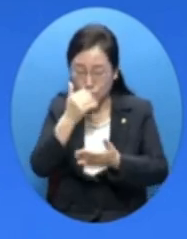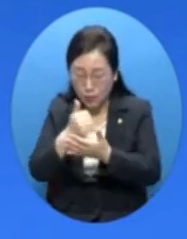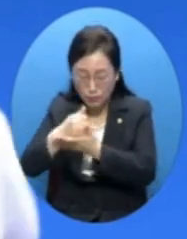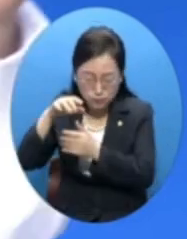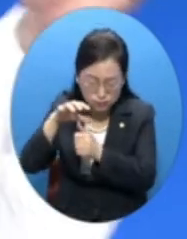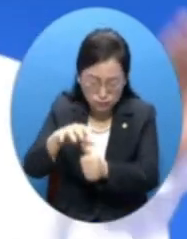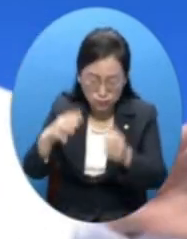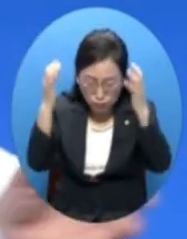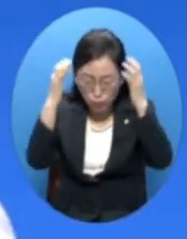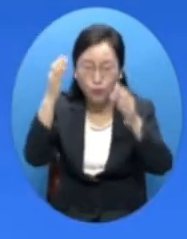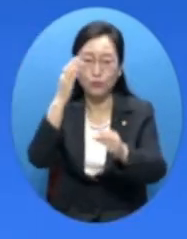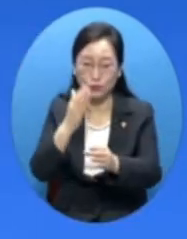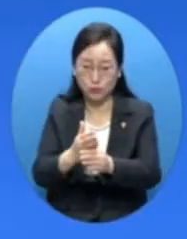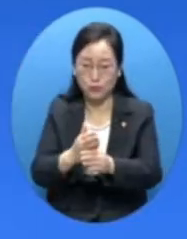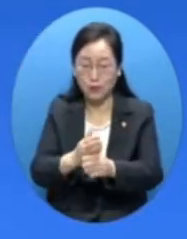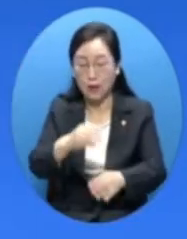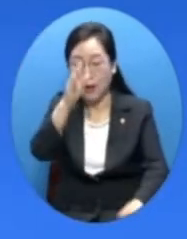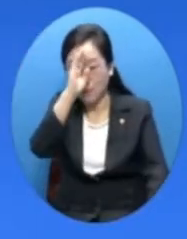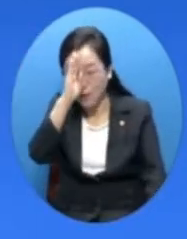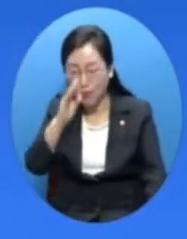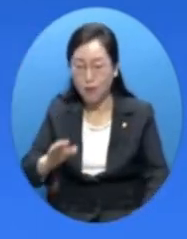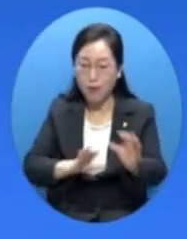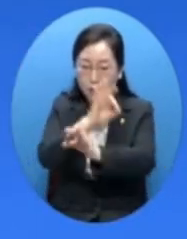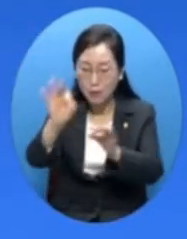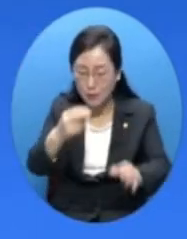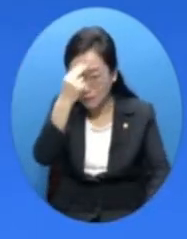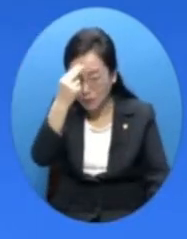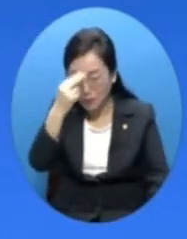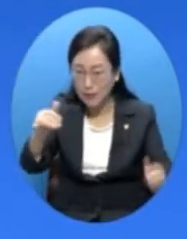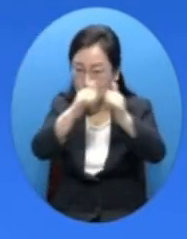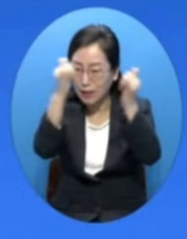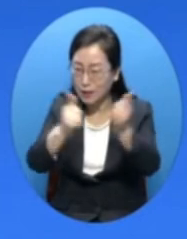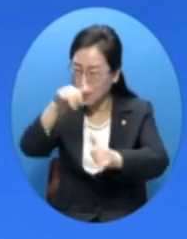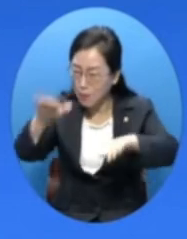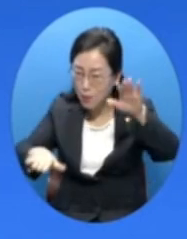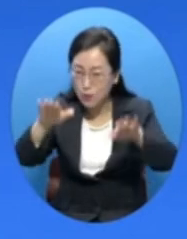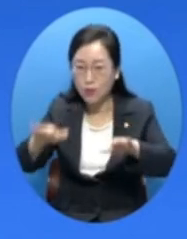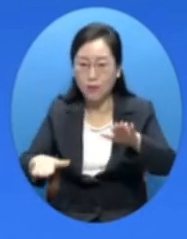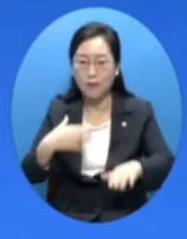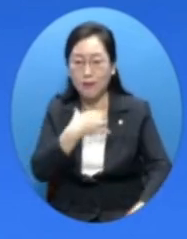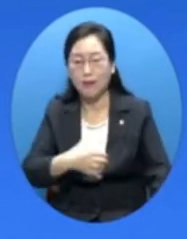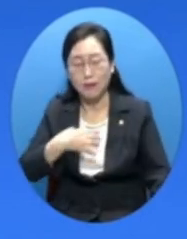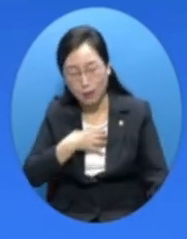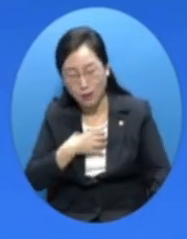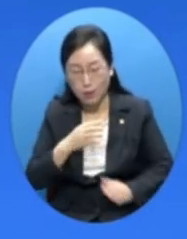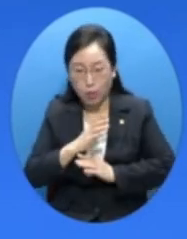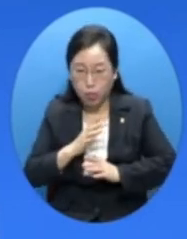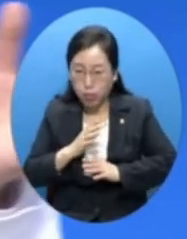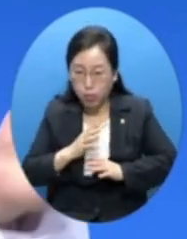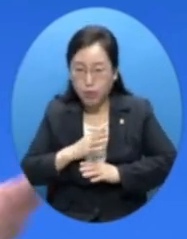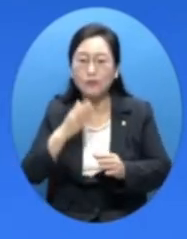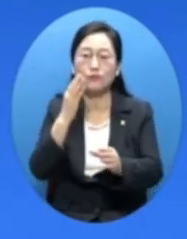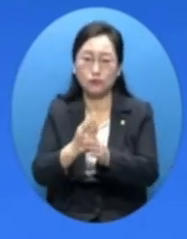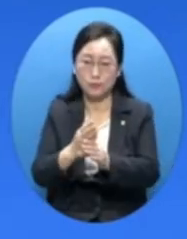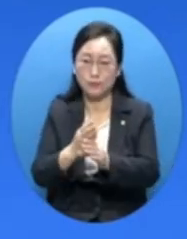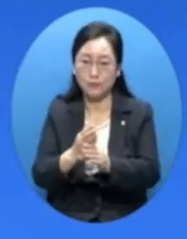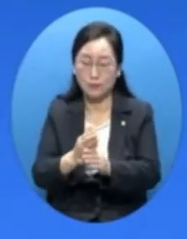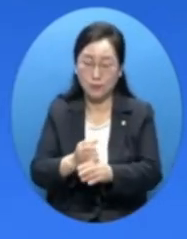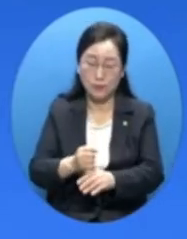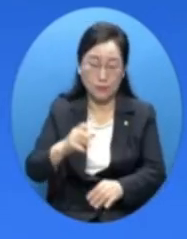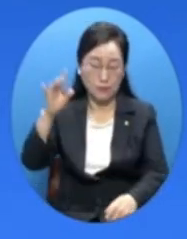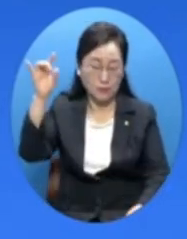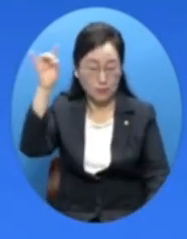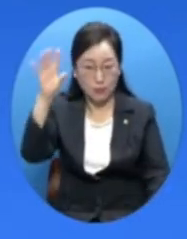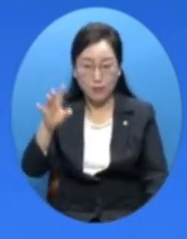있습니다. 질병으로, 경제적인 어려움으로, 사회적 편견으로 염려와 두려움에 살아가고 있습니다. 예기치 않은